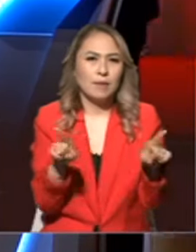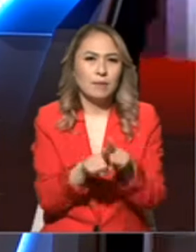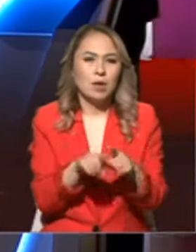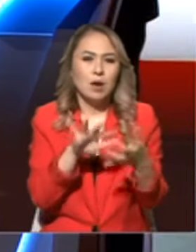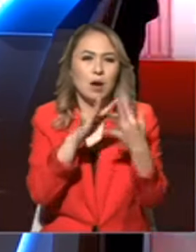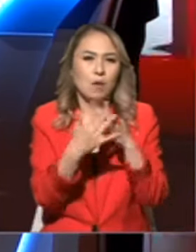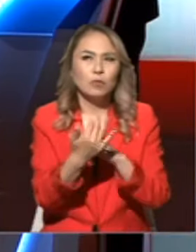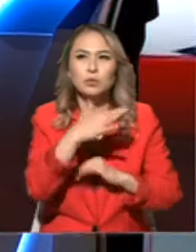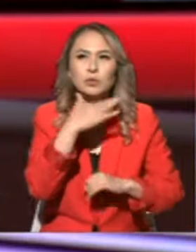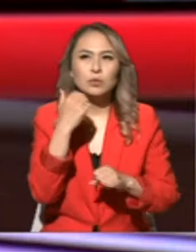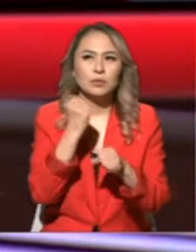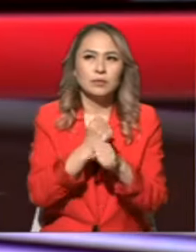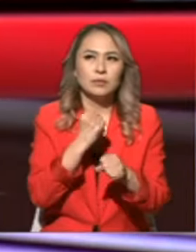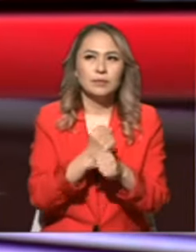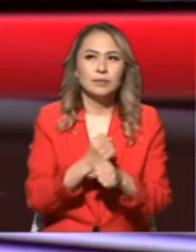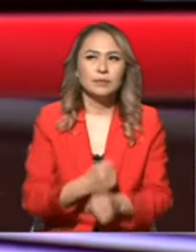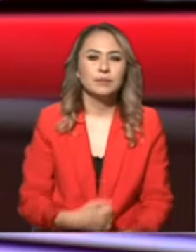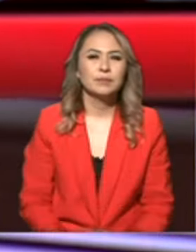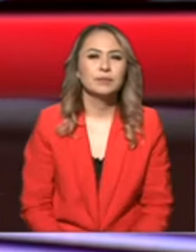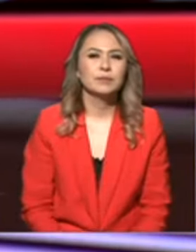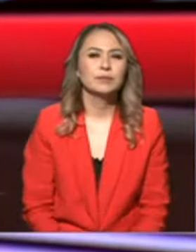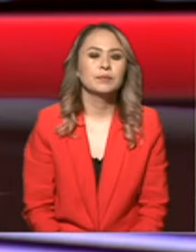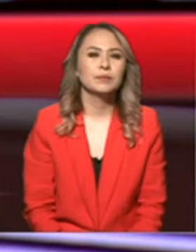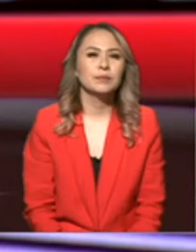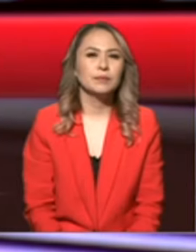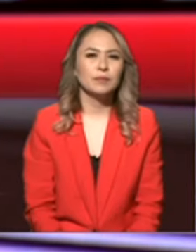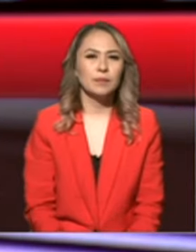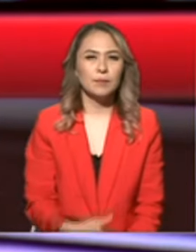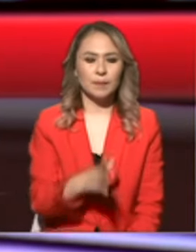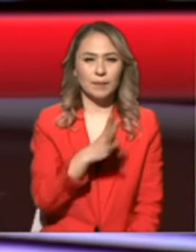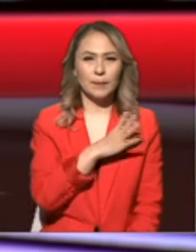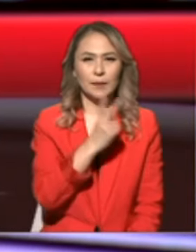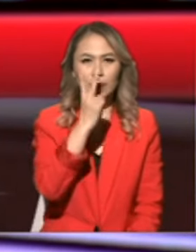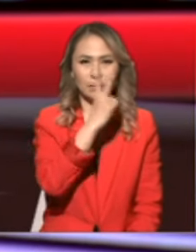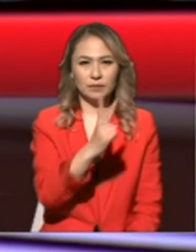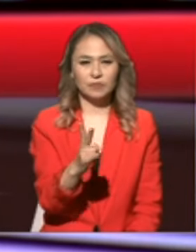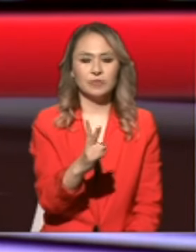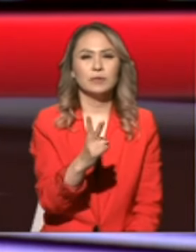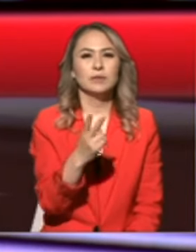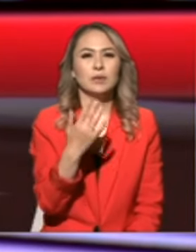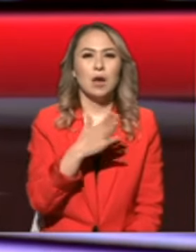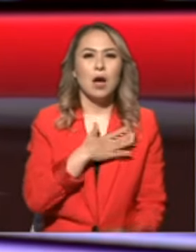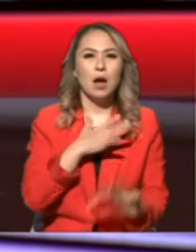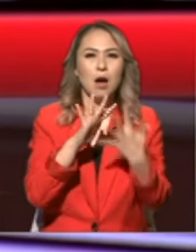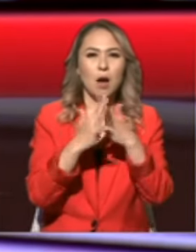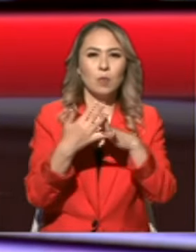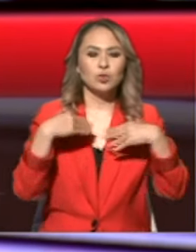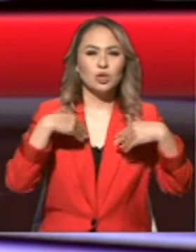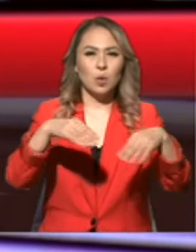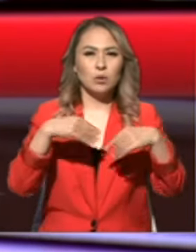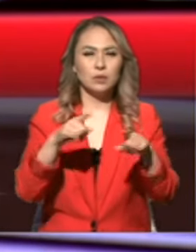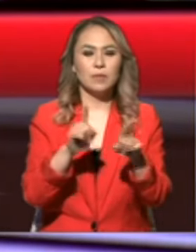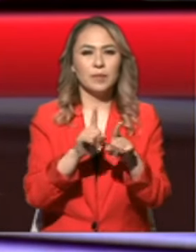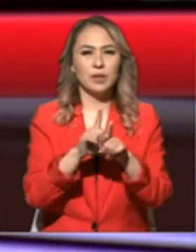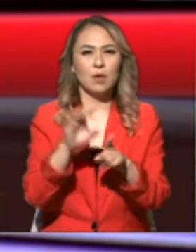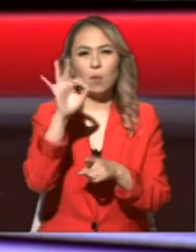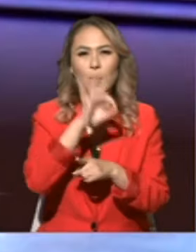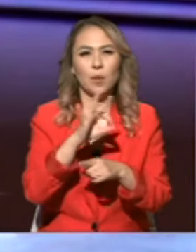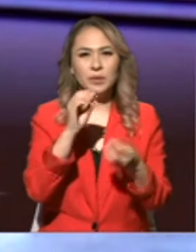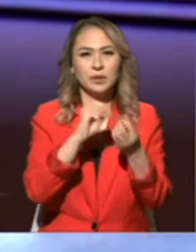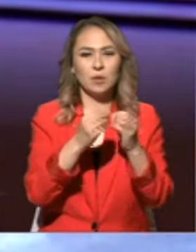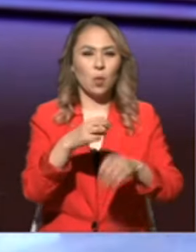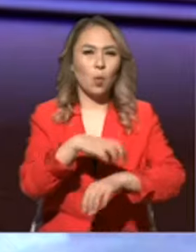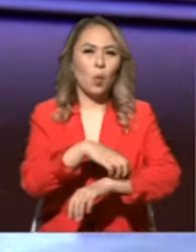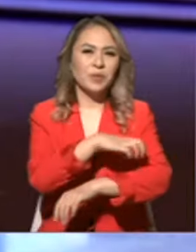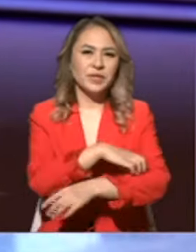ауылда соқпайды. Сіздер осы мәселені көрген жоқсыздар ма? Біз қарадық, солар бізде ауыл шаруашылық аграрлық мәселелер бойынша